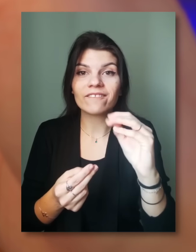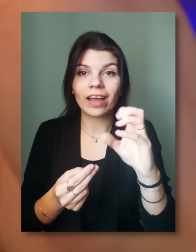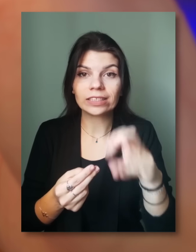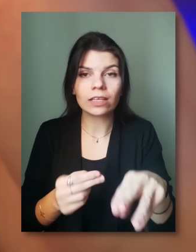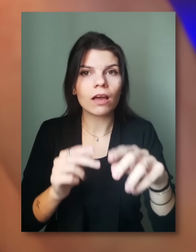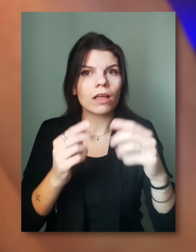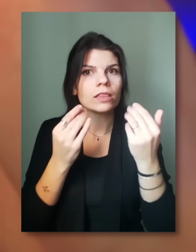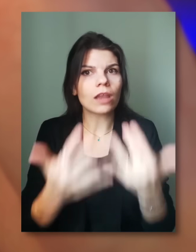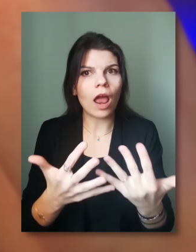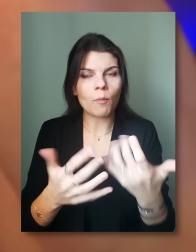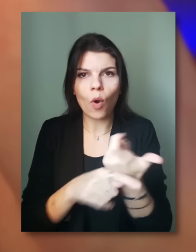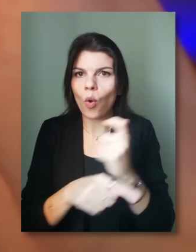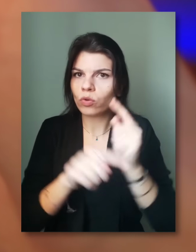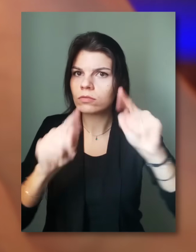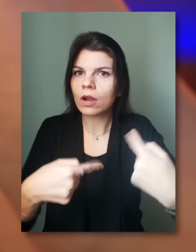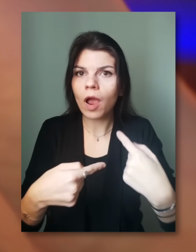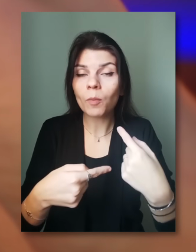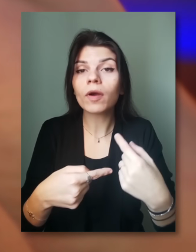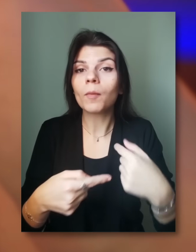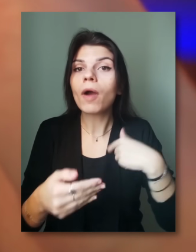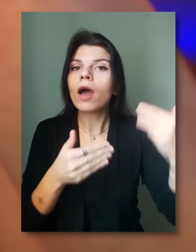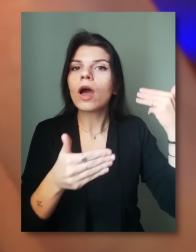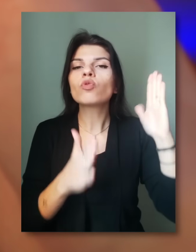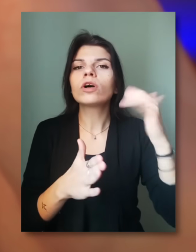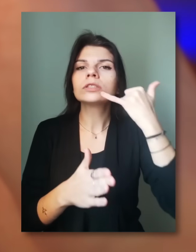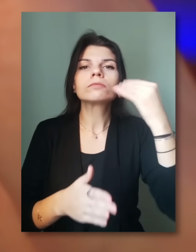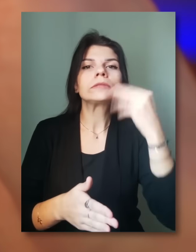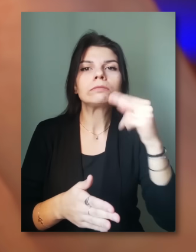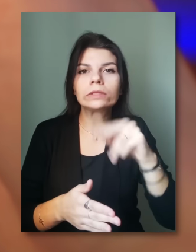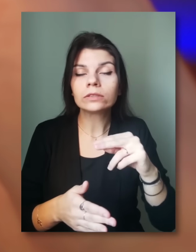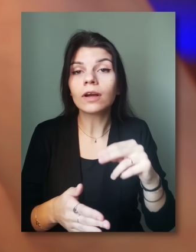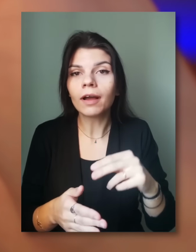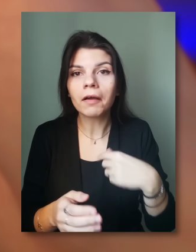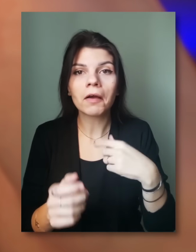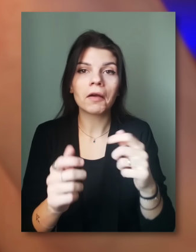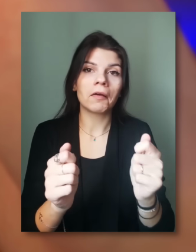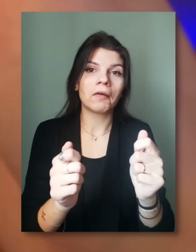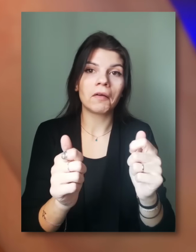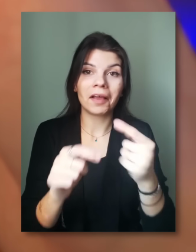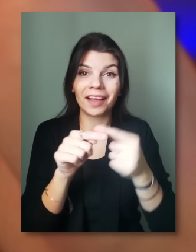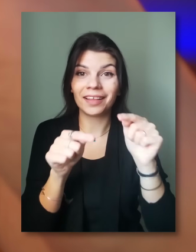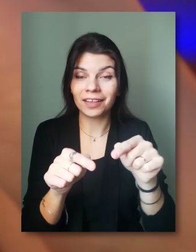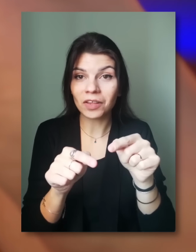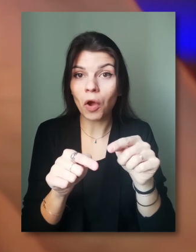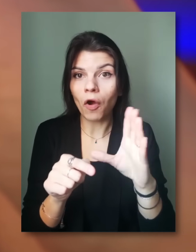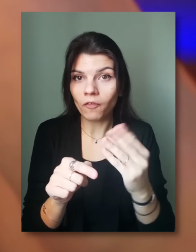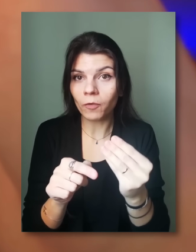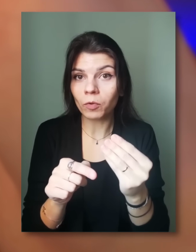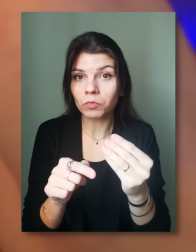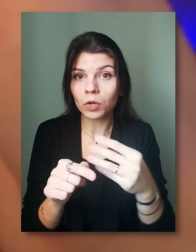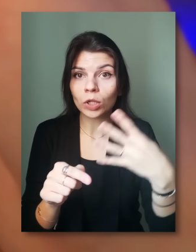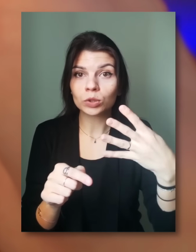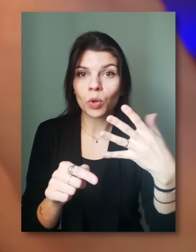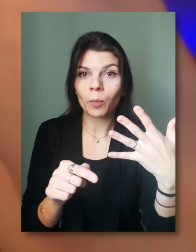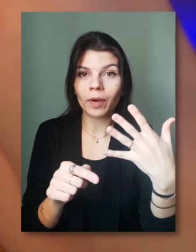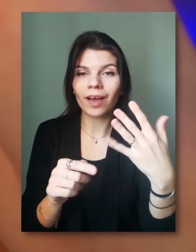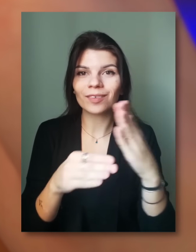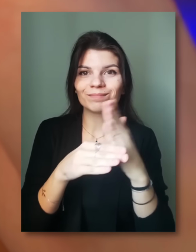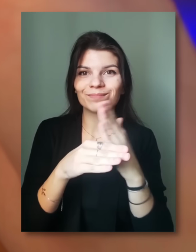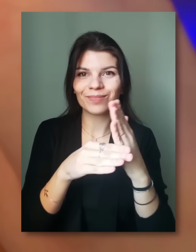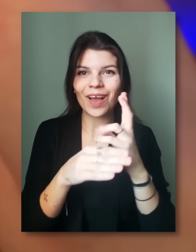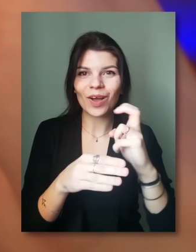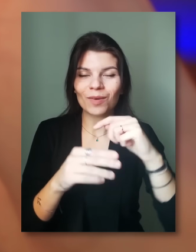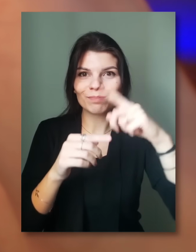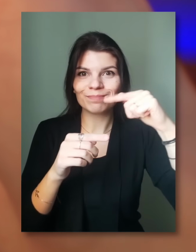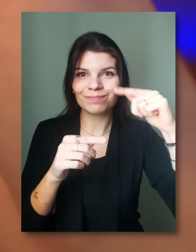—вимогливагра,якуми ранішетестувалилишенафлагманських смартфонах.ВінпрацюєнаNubiaNeo зістабільноючастотоюкадрів45